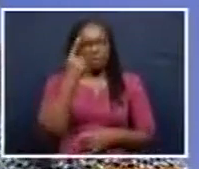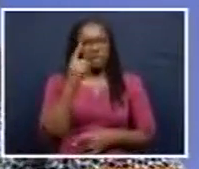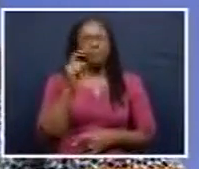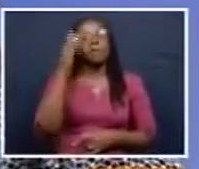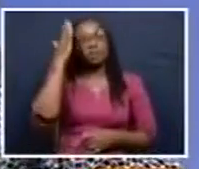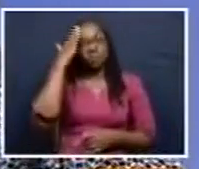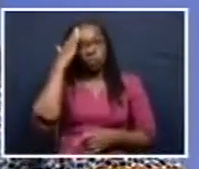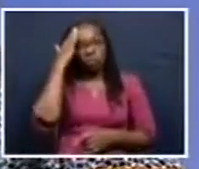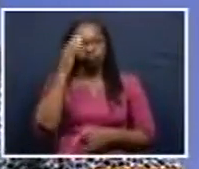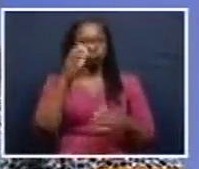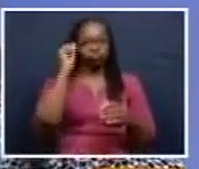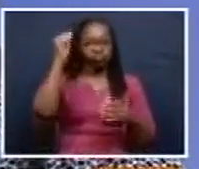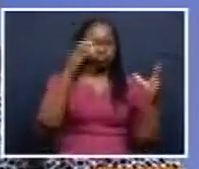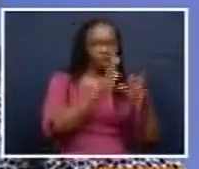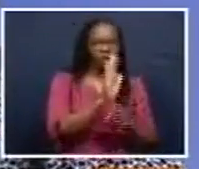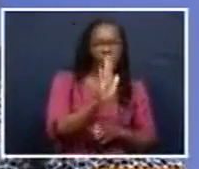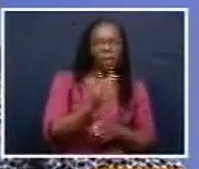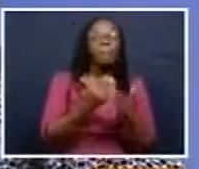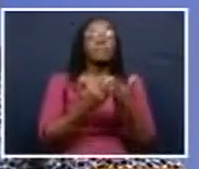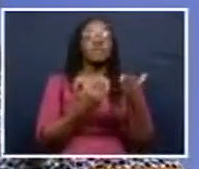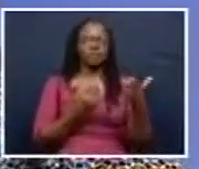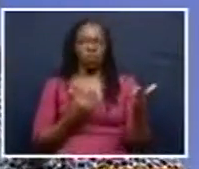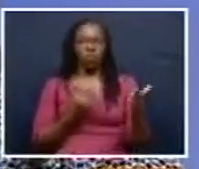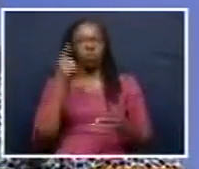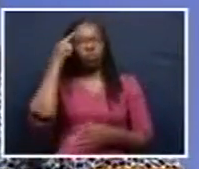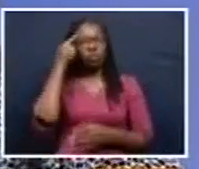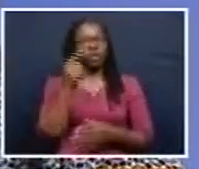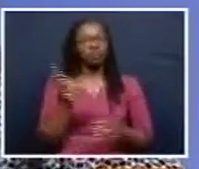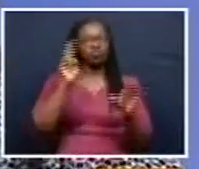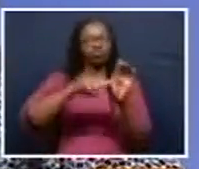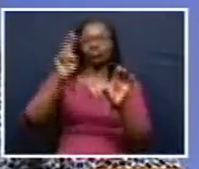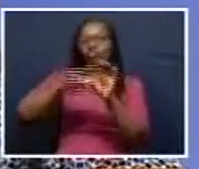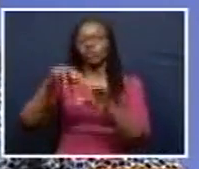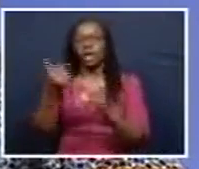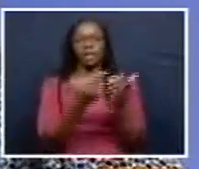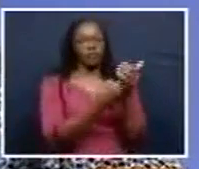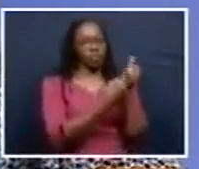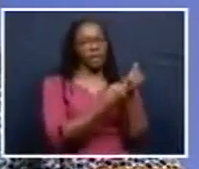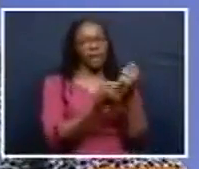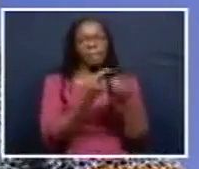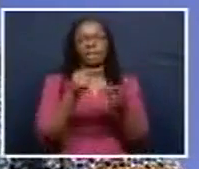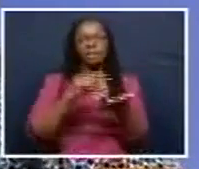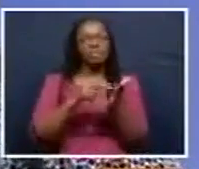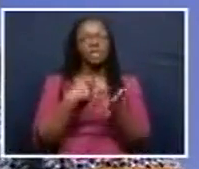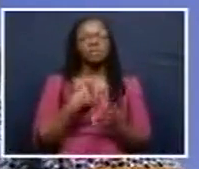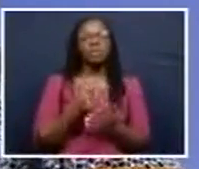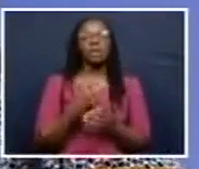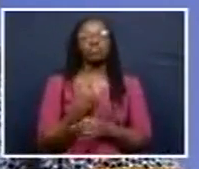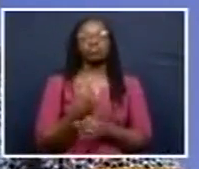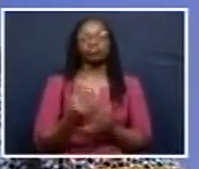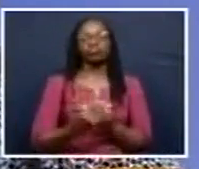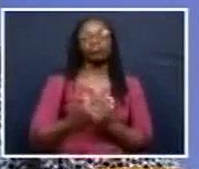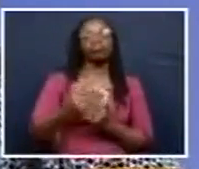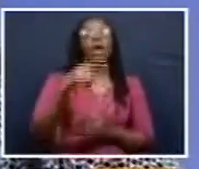yako, chama yako, kabla ufikirie kushikana na wengine. So si kusema lazima tufike mwisho peke